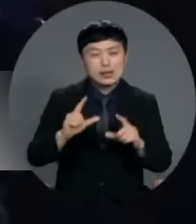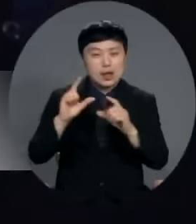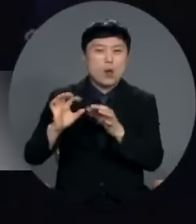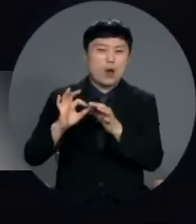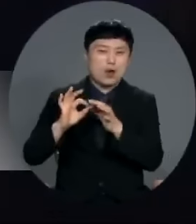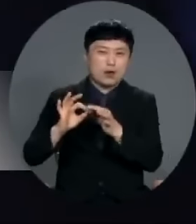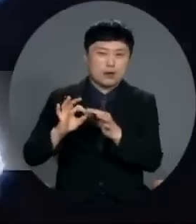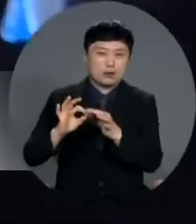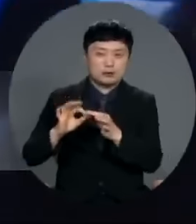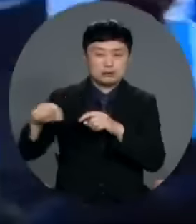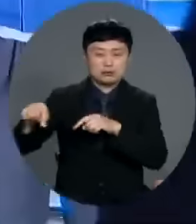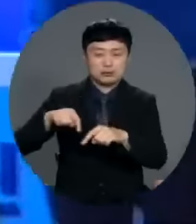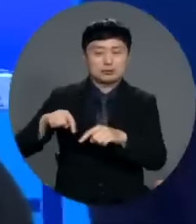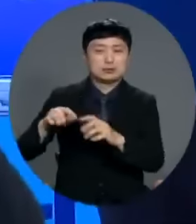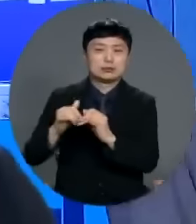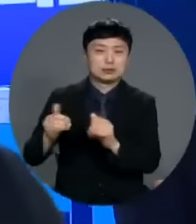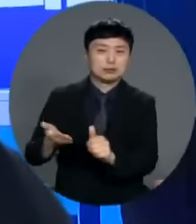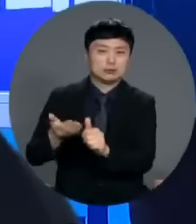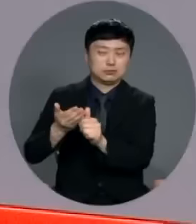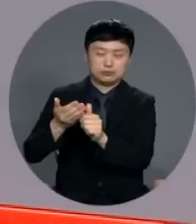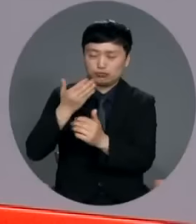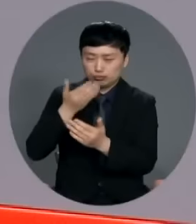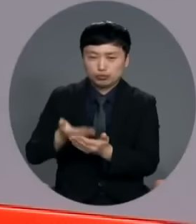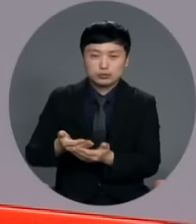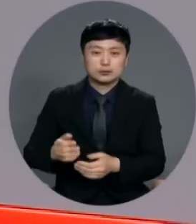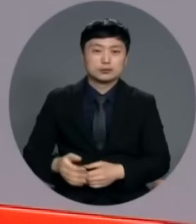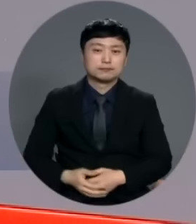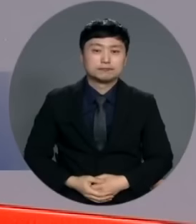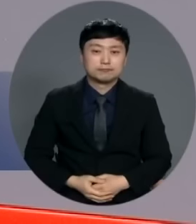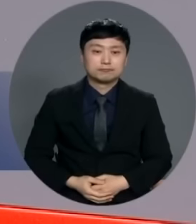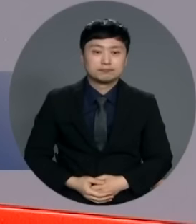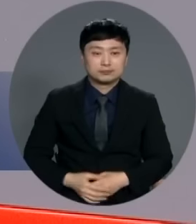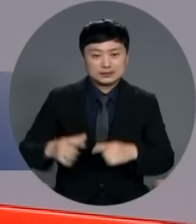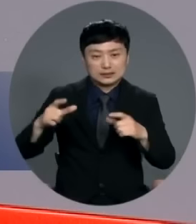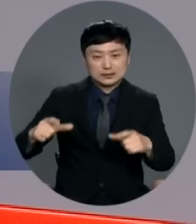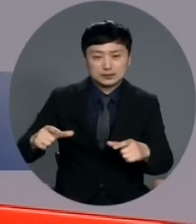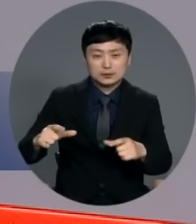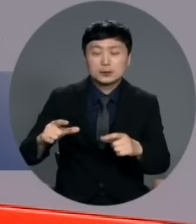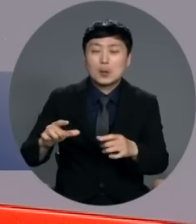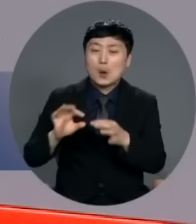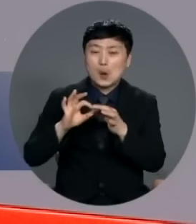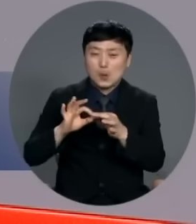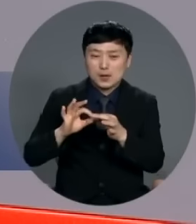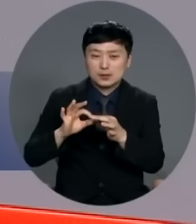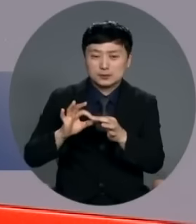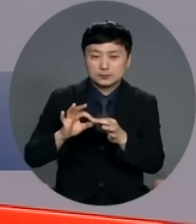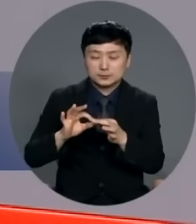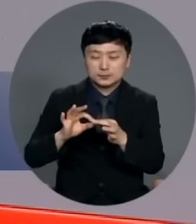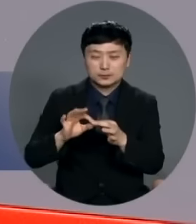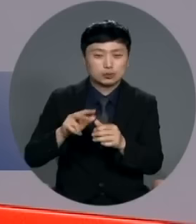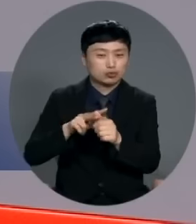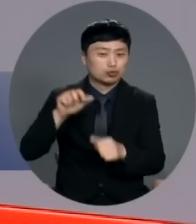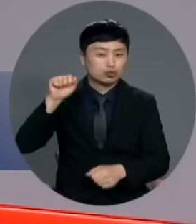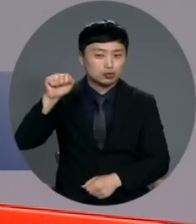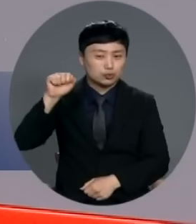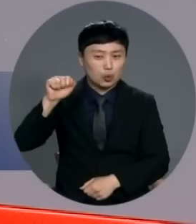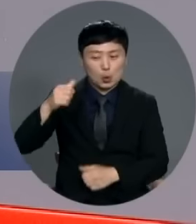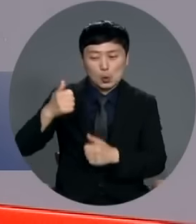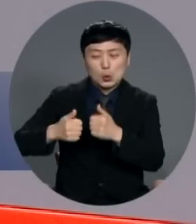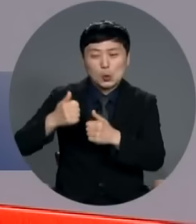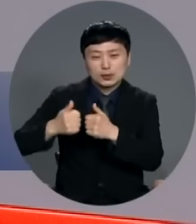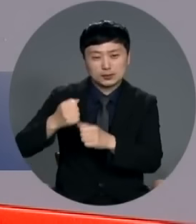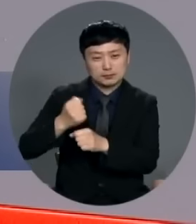키워내는 것도 중요하다는 지적입니다. 지역 밀착형 후보로서 경쟁력을 확보한 모델을 만들었거든요. 근데 대구